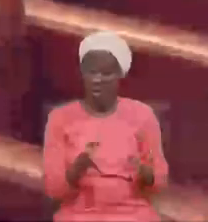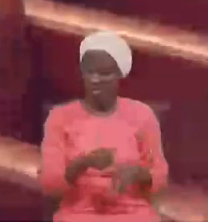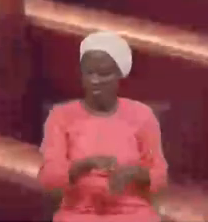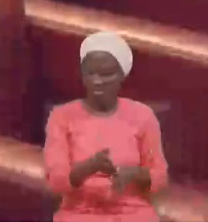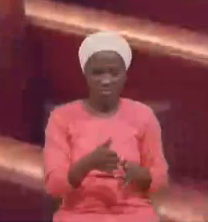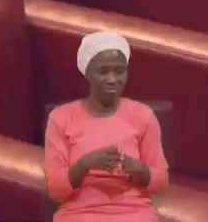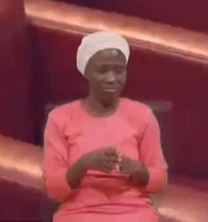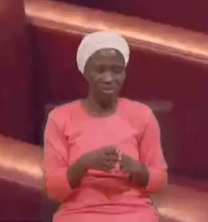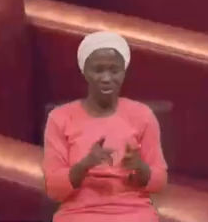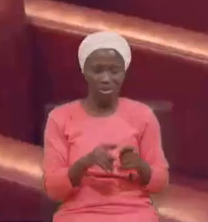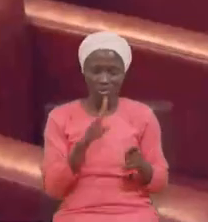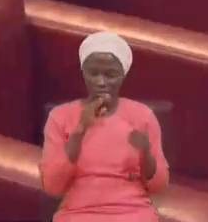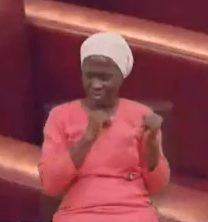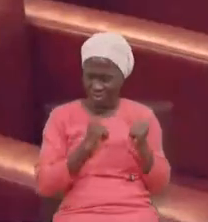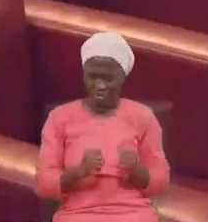non compromettant,